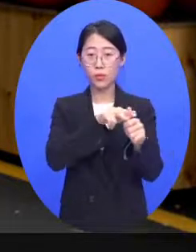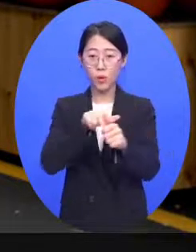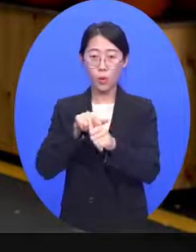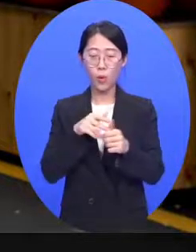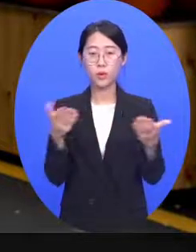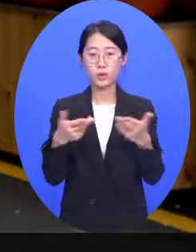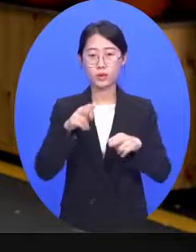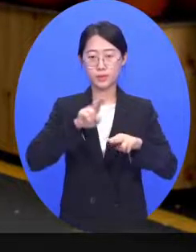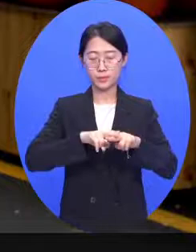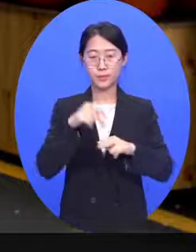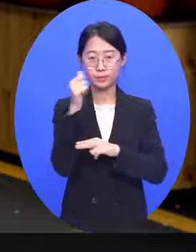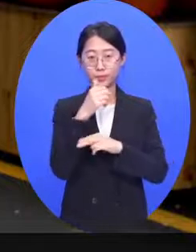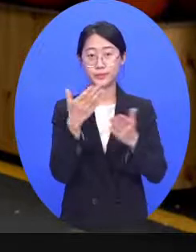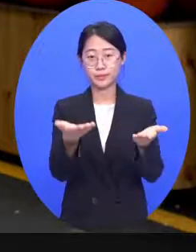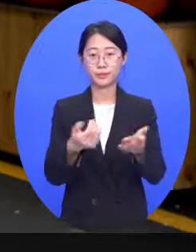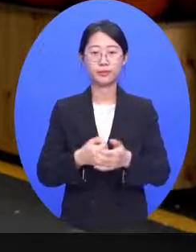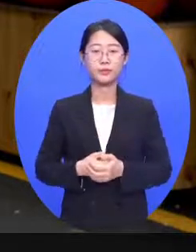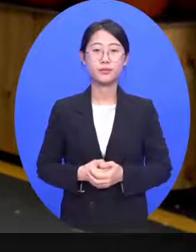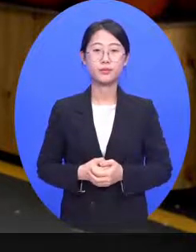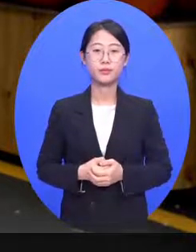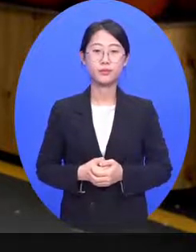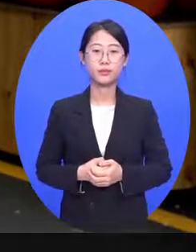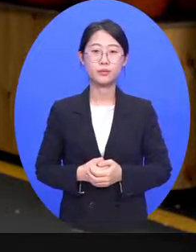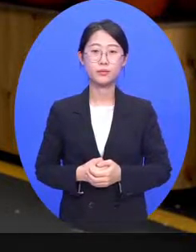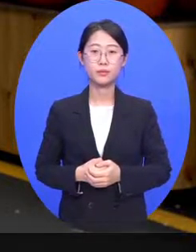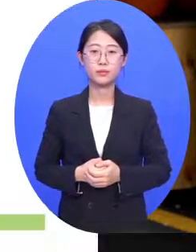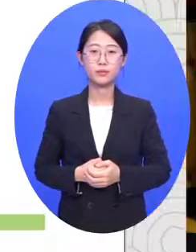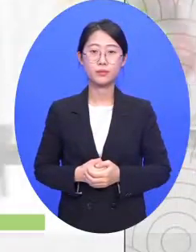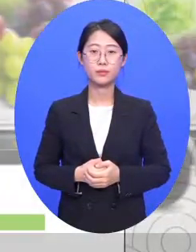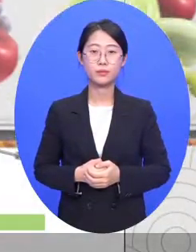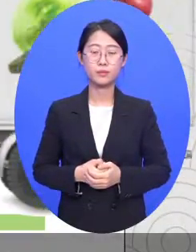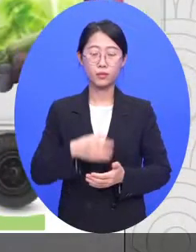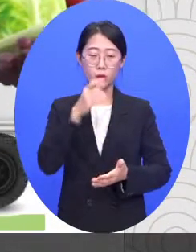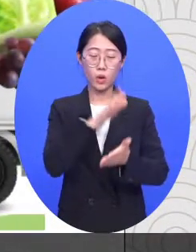이어서 생생정보 소식과 일자리 정보 소식입니다.